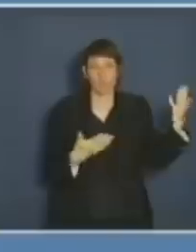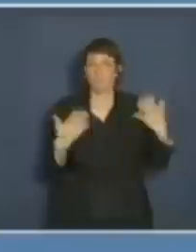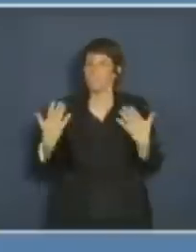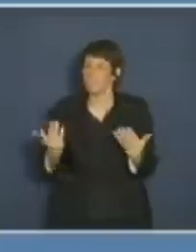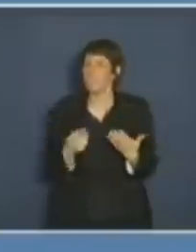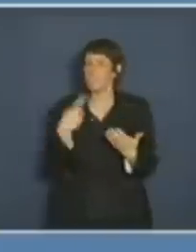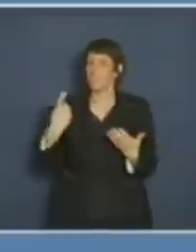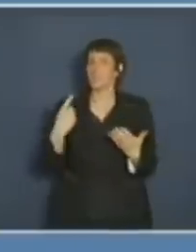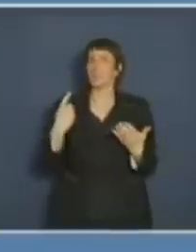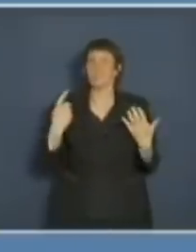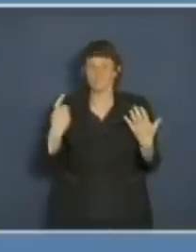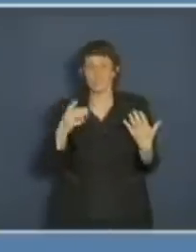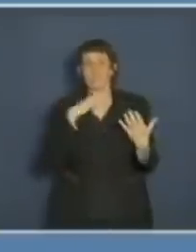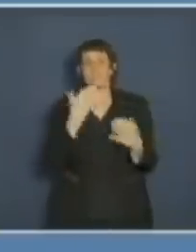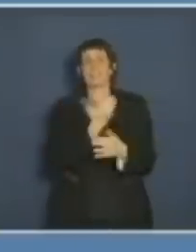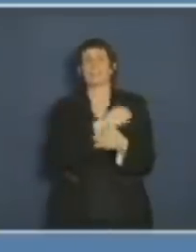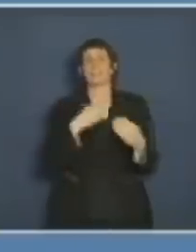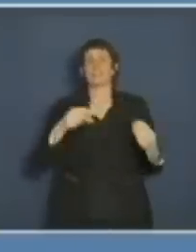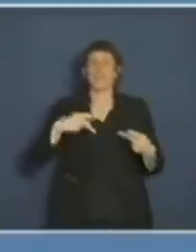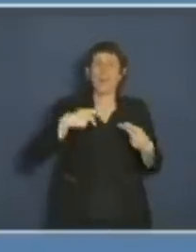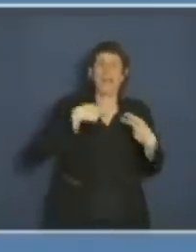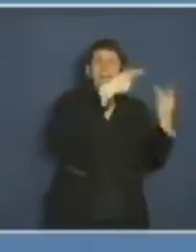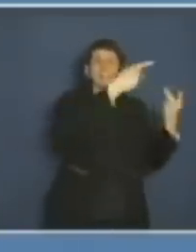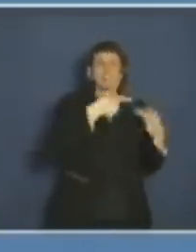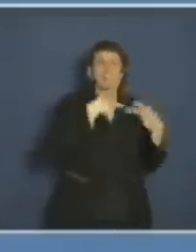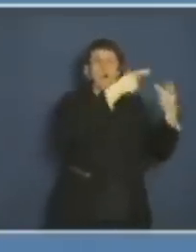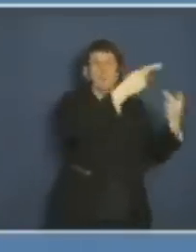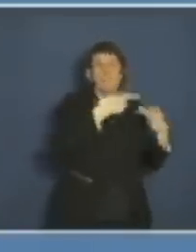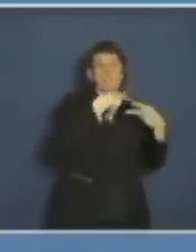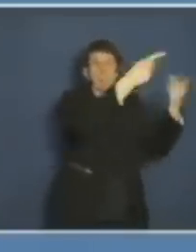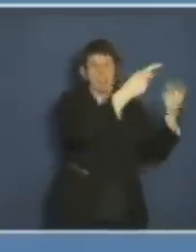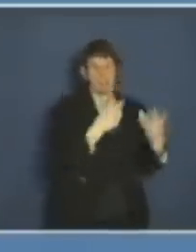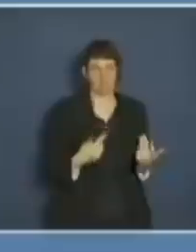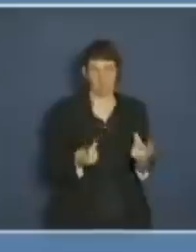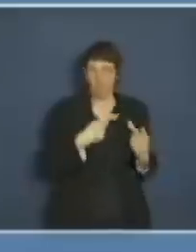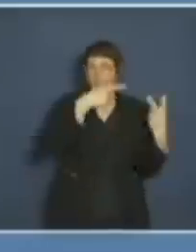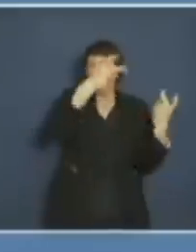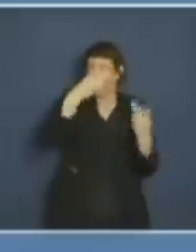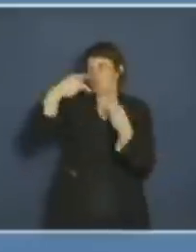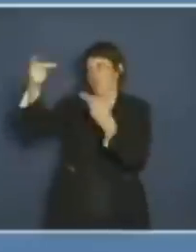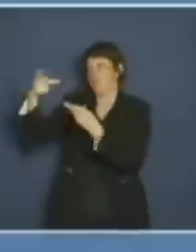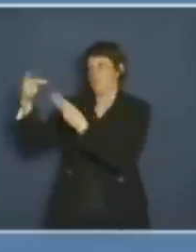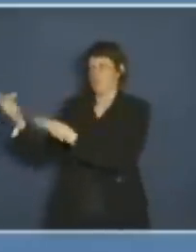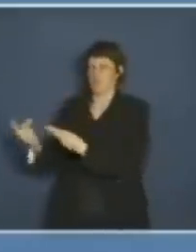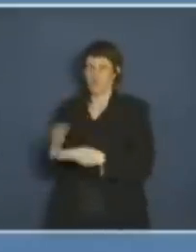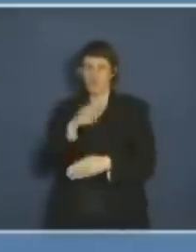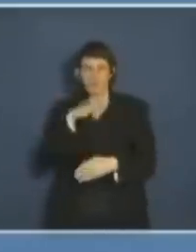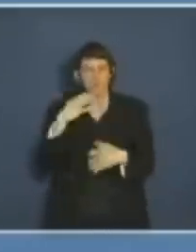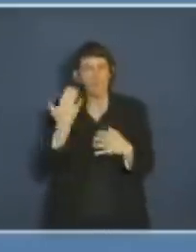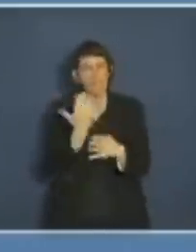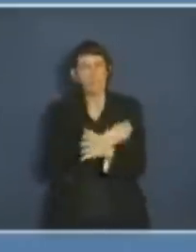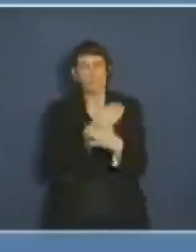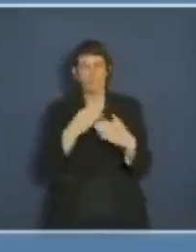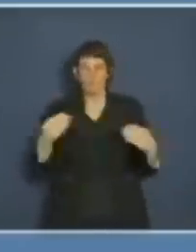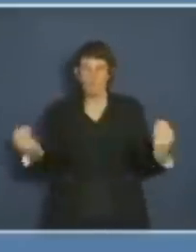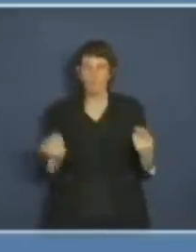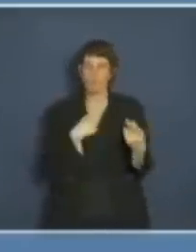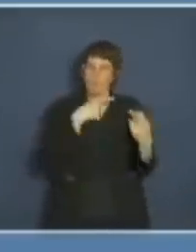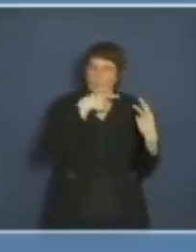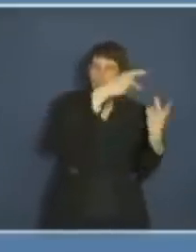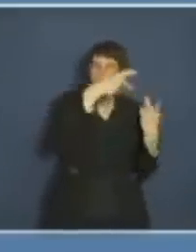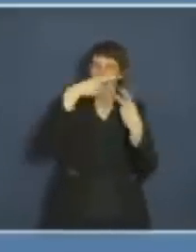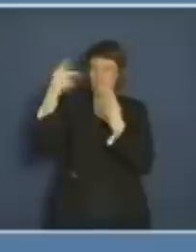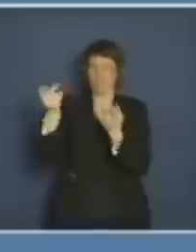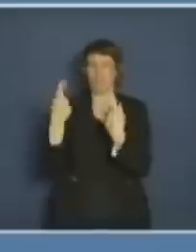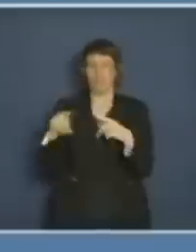bedeutender Exporteur von Impfstoff ist. Wir haben große Mengen von Impfstoff in andere Länder außerhalb